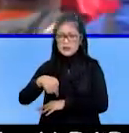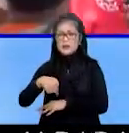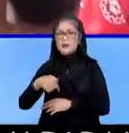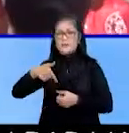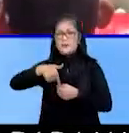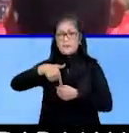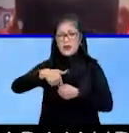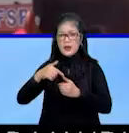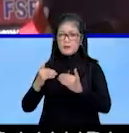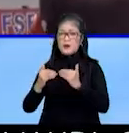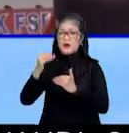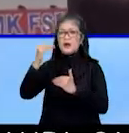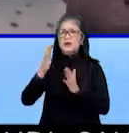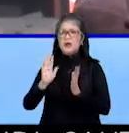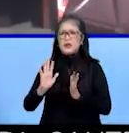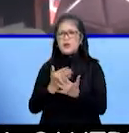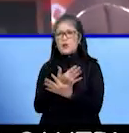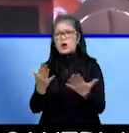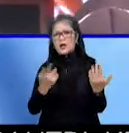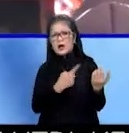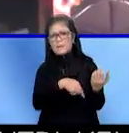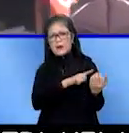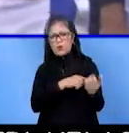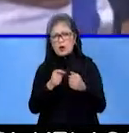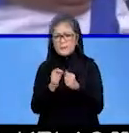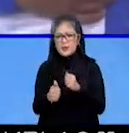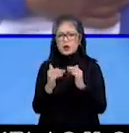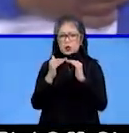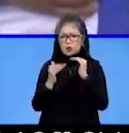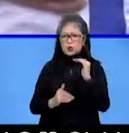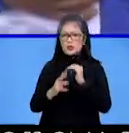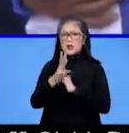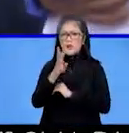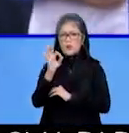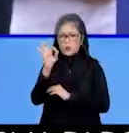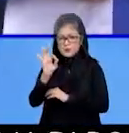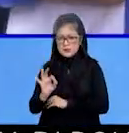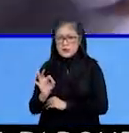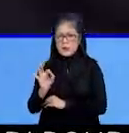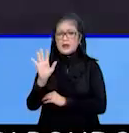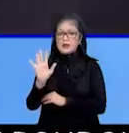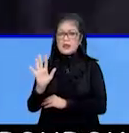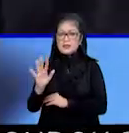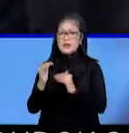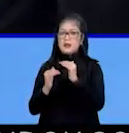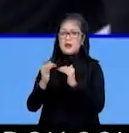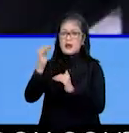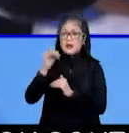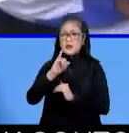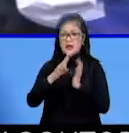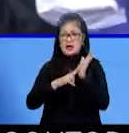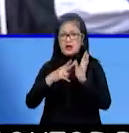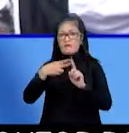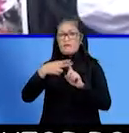menurun daya belinya sebesar 30%, dan juga ini akan memicu lonjaknya inflasi dan juga